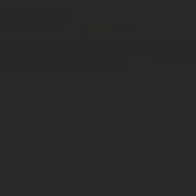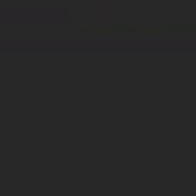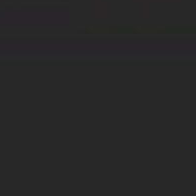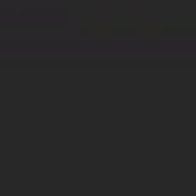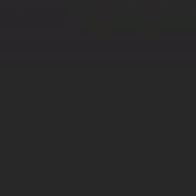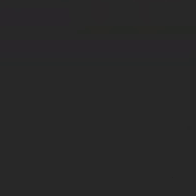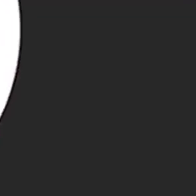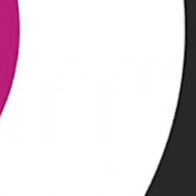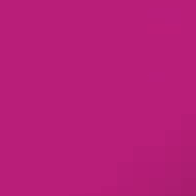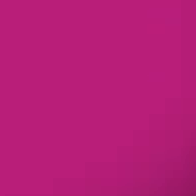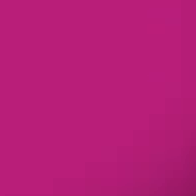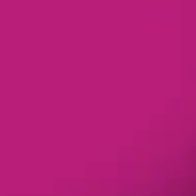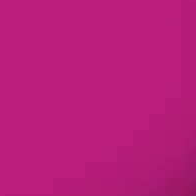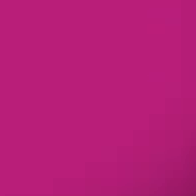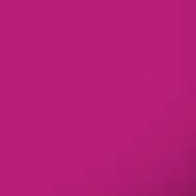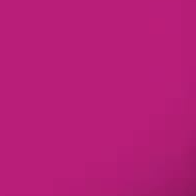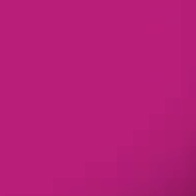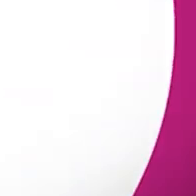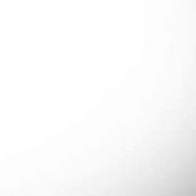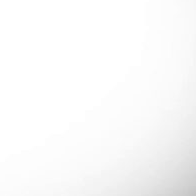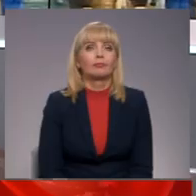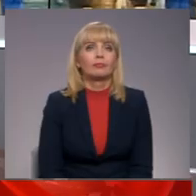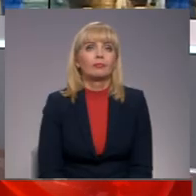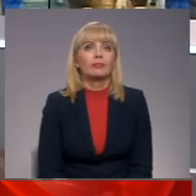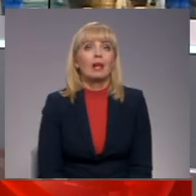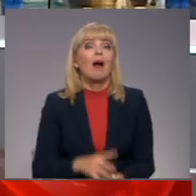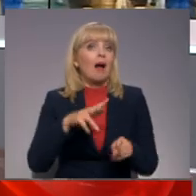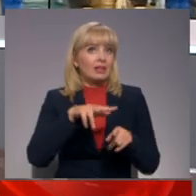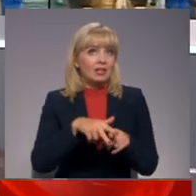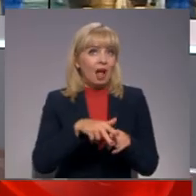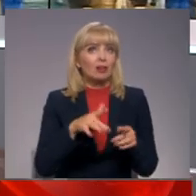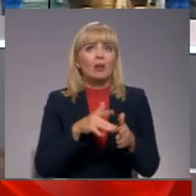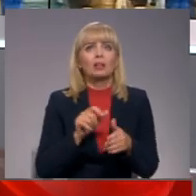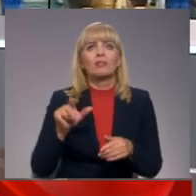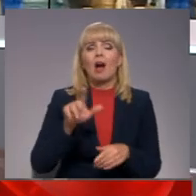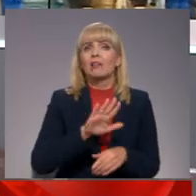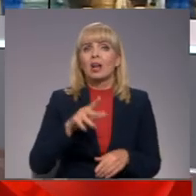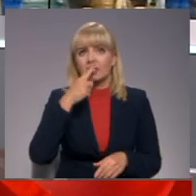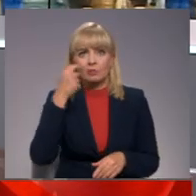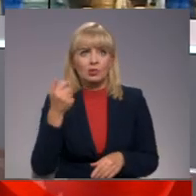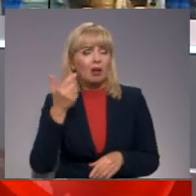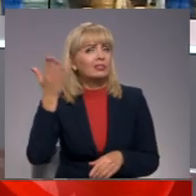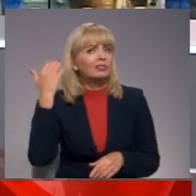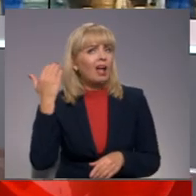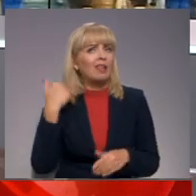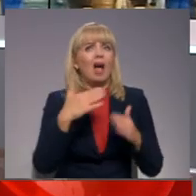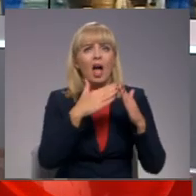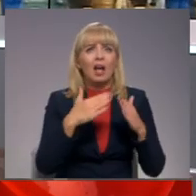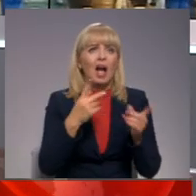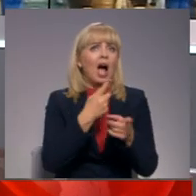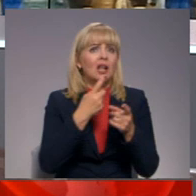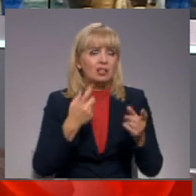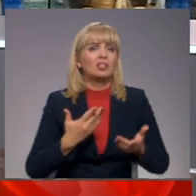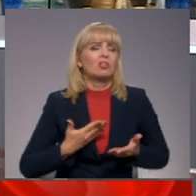Re, viss ēters ir te! Jelgavā kāda vairāk nekā 100 gadu sena ēka atzīta par